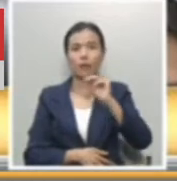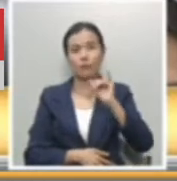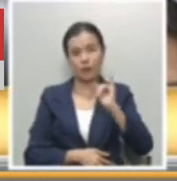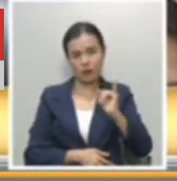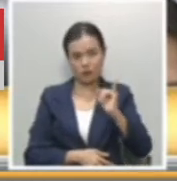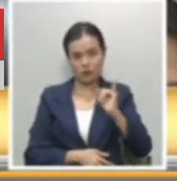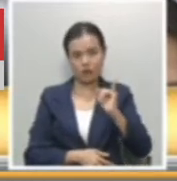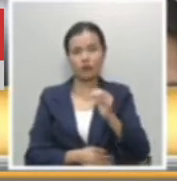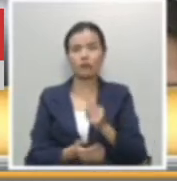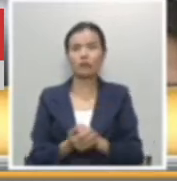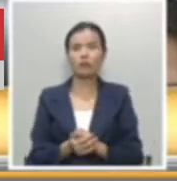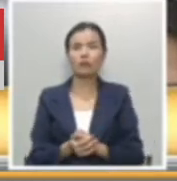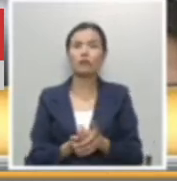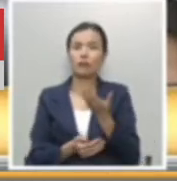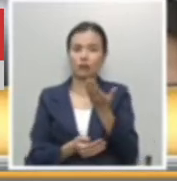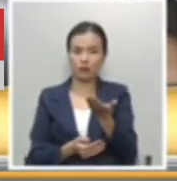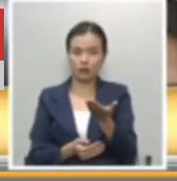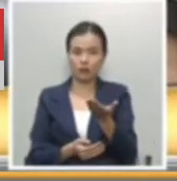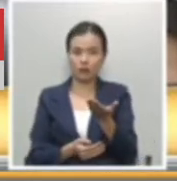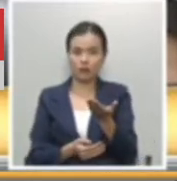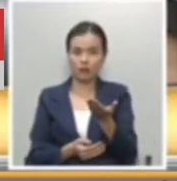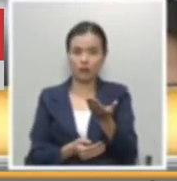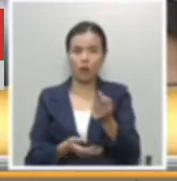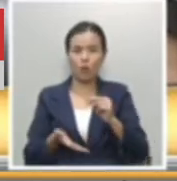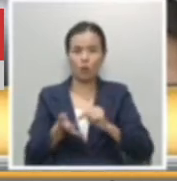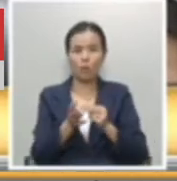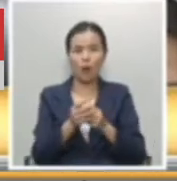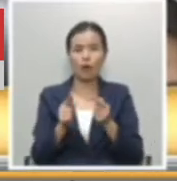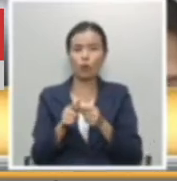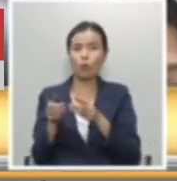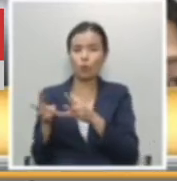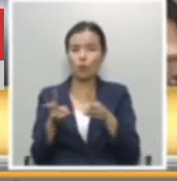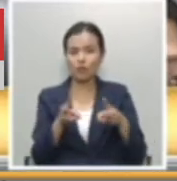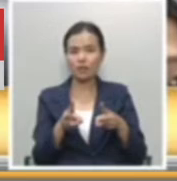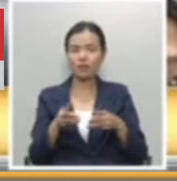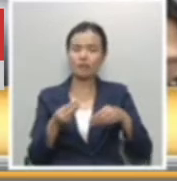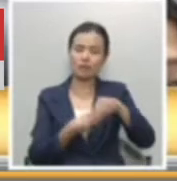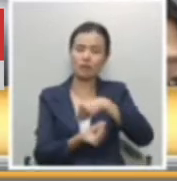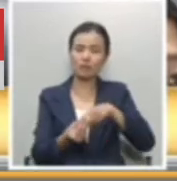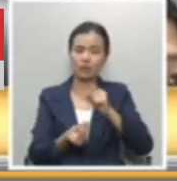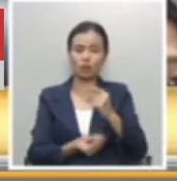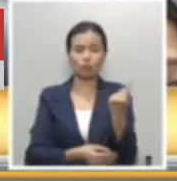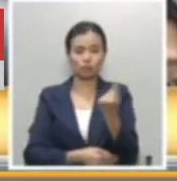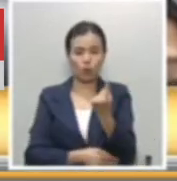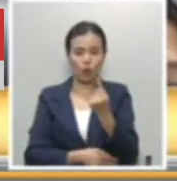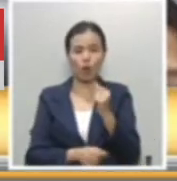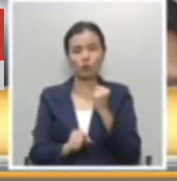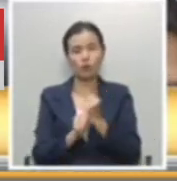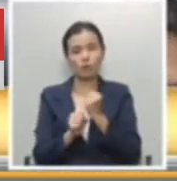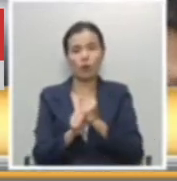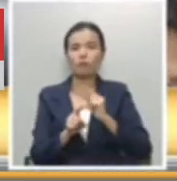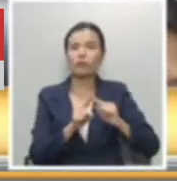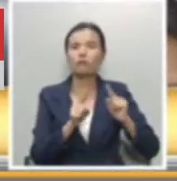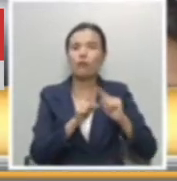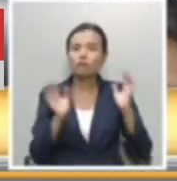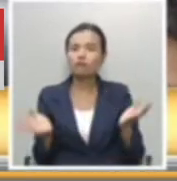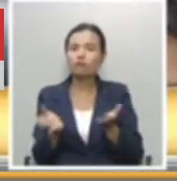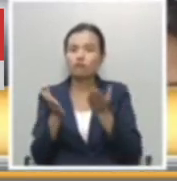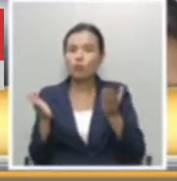consumption นั่นเองนะครับซึ่งถือว่าเป็นเครื่องยนต์ทางเศรษฐกิจตัวเดียวขณะนี้ที่สามารถที่จะกระตุ้น